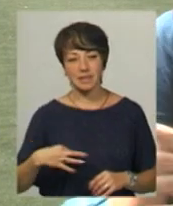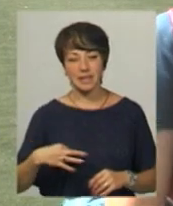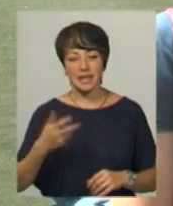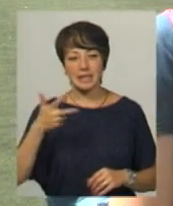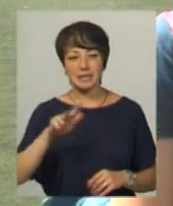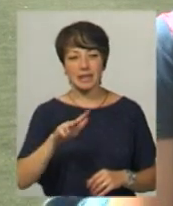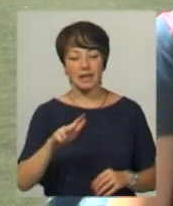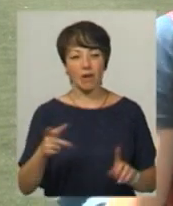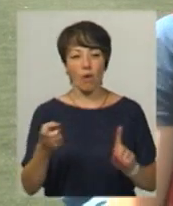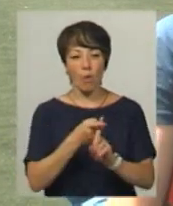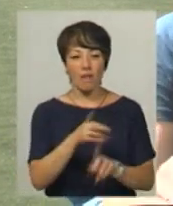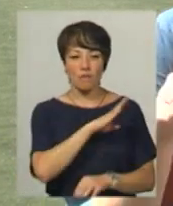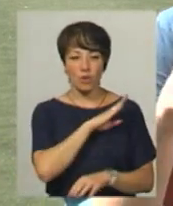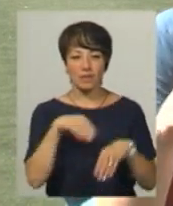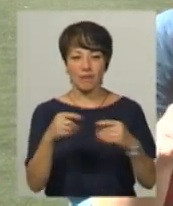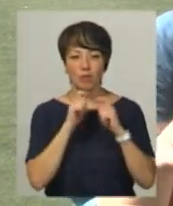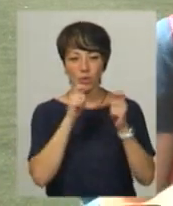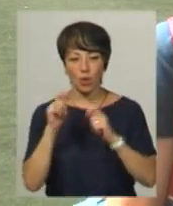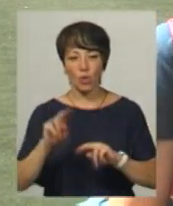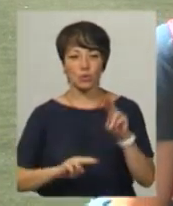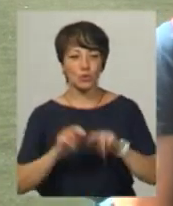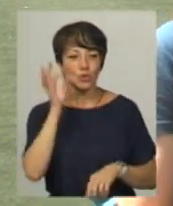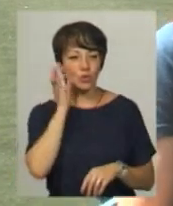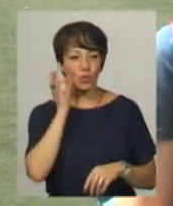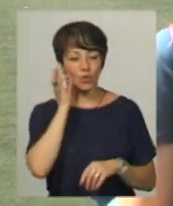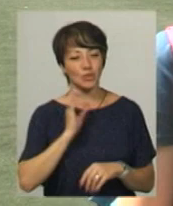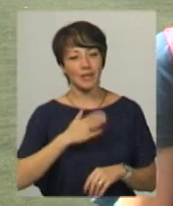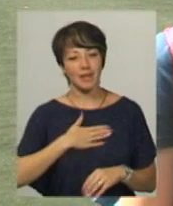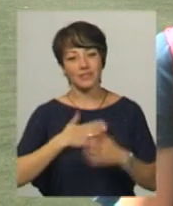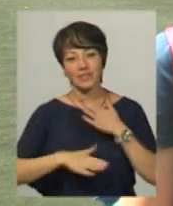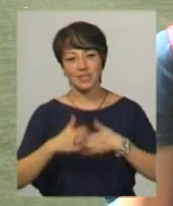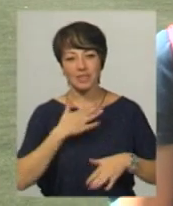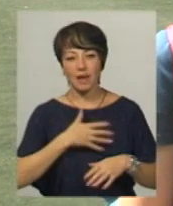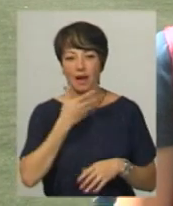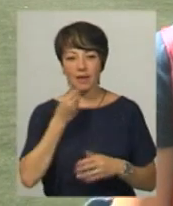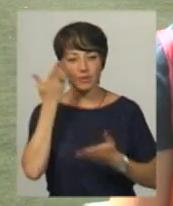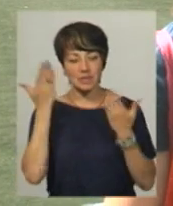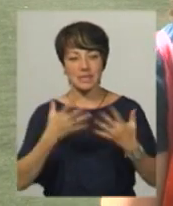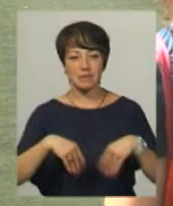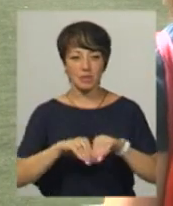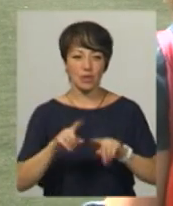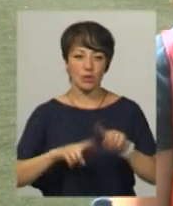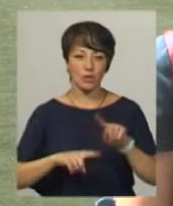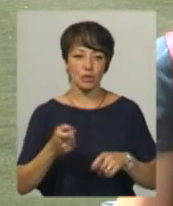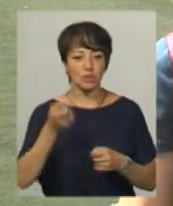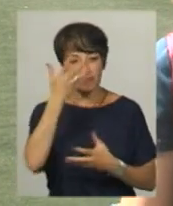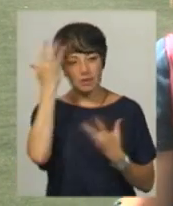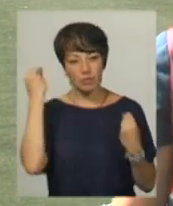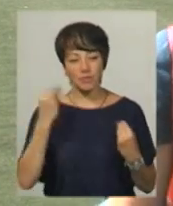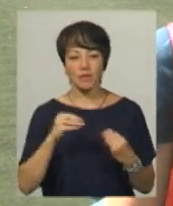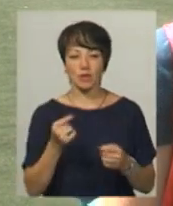три голи у ворота. За це давали подарунки, конструктор, солодощі, наче втішені, гарне дозвілля для сім'ї, для родини, трошки відволюктися